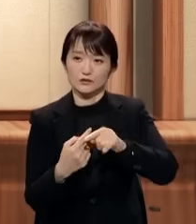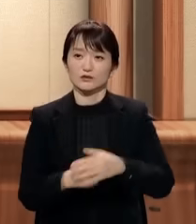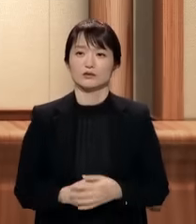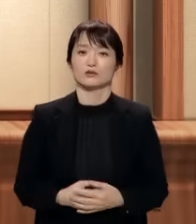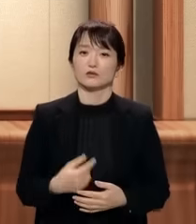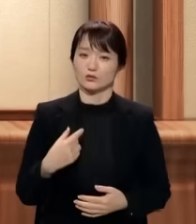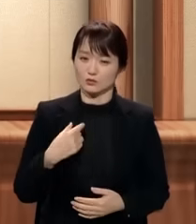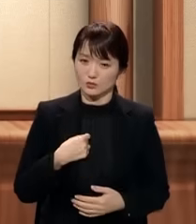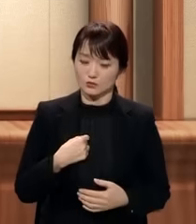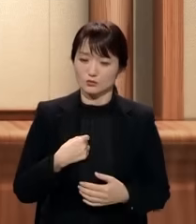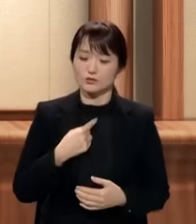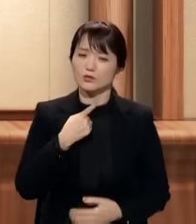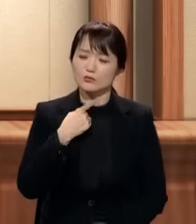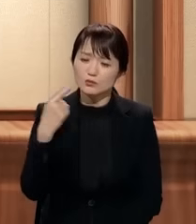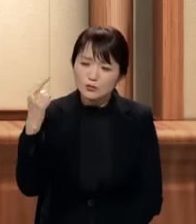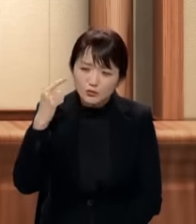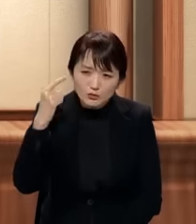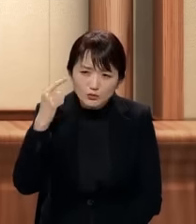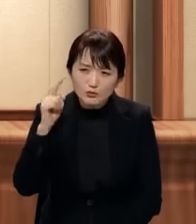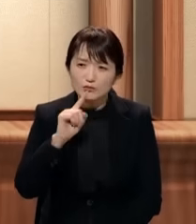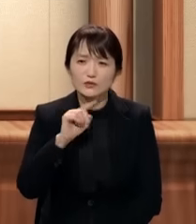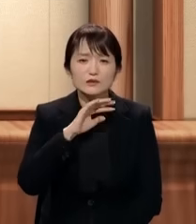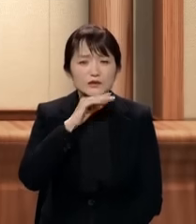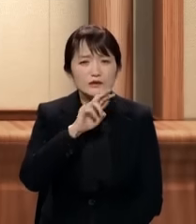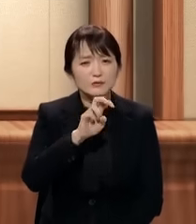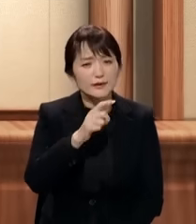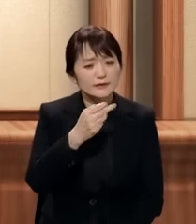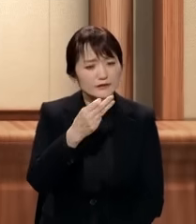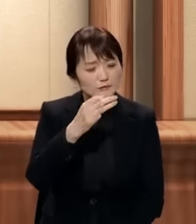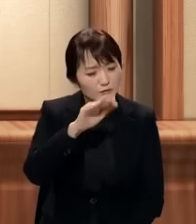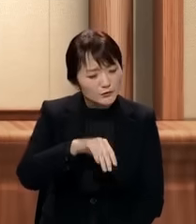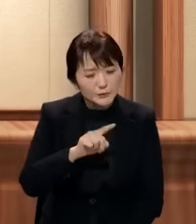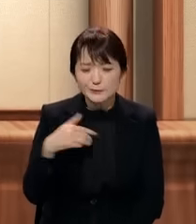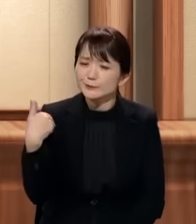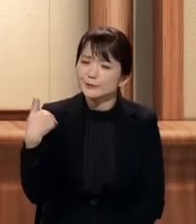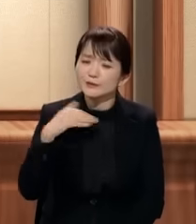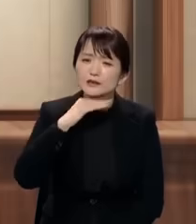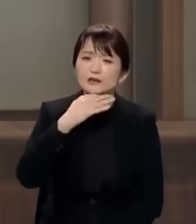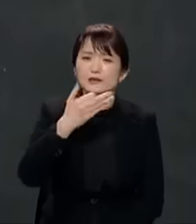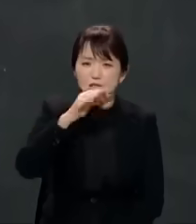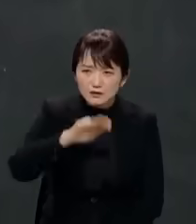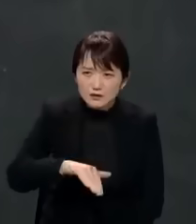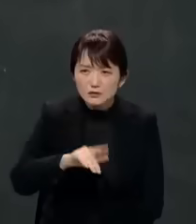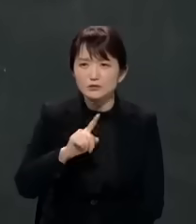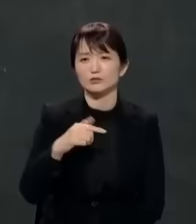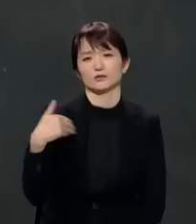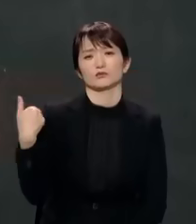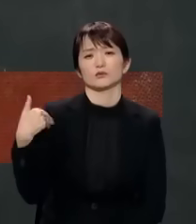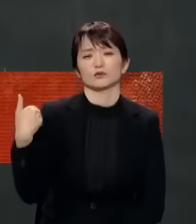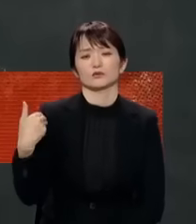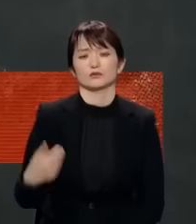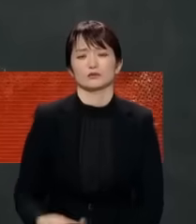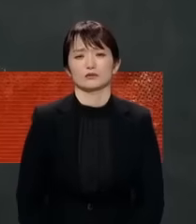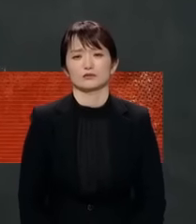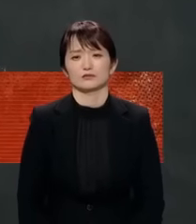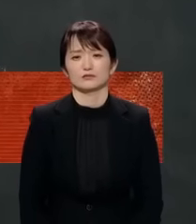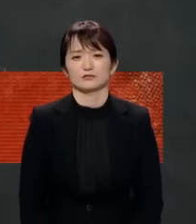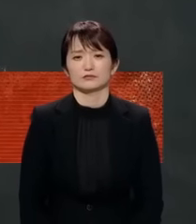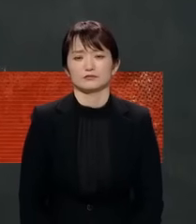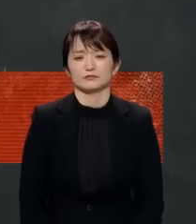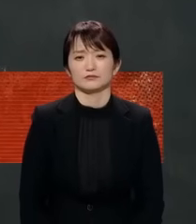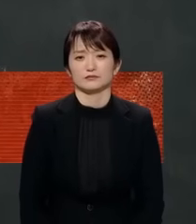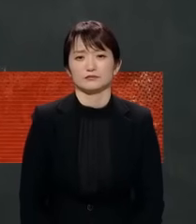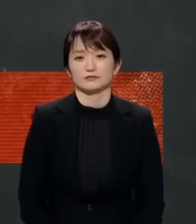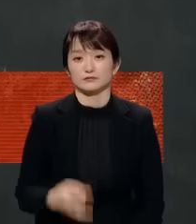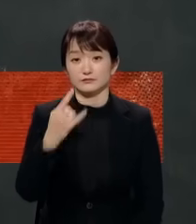목소리 같은 걸 봐도 만 13세 미만인지 여부는 물론이고요 미성년자인지 알기가 어려운 상황이었다고 주장을 했습니다